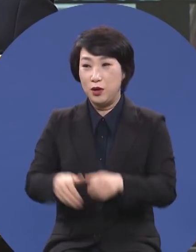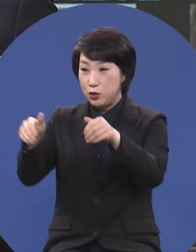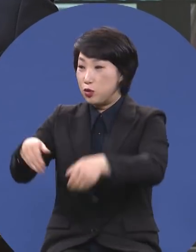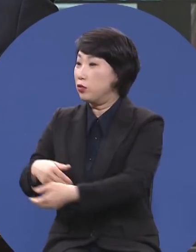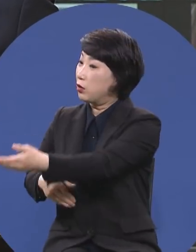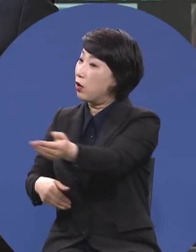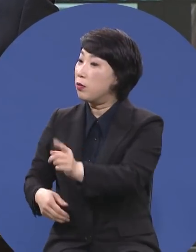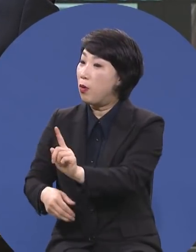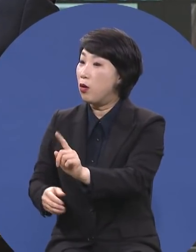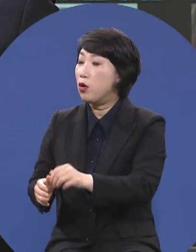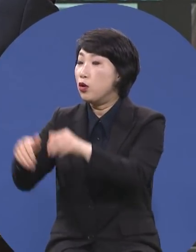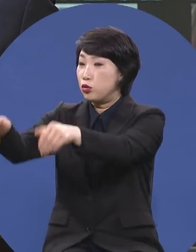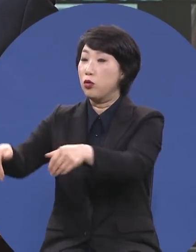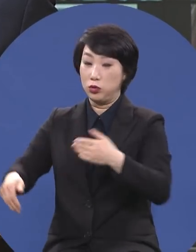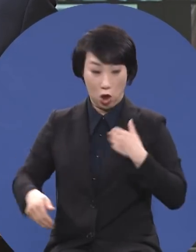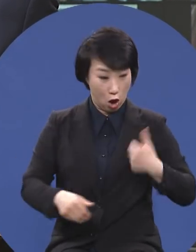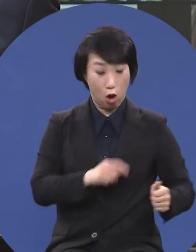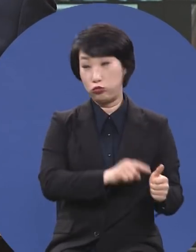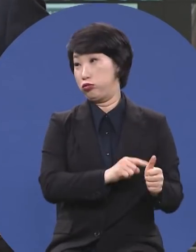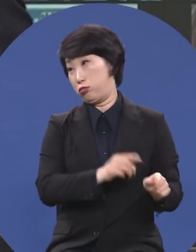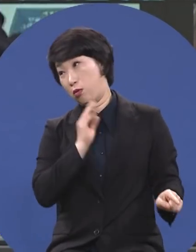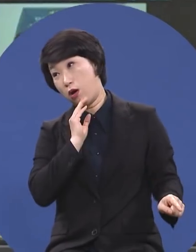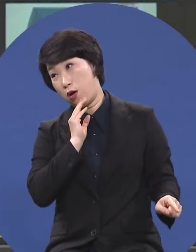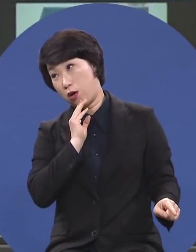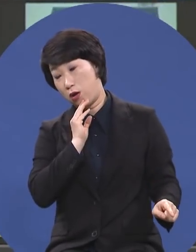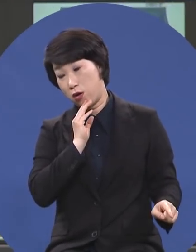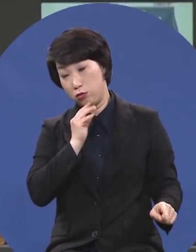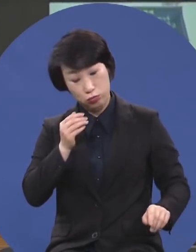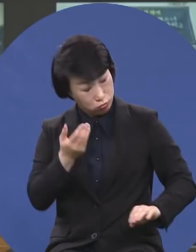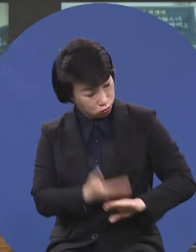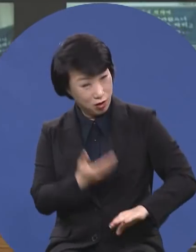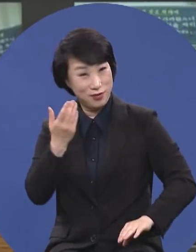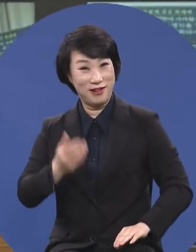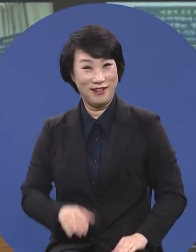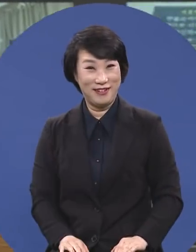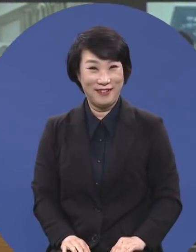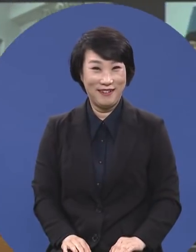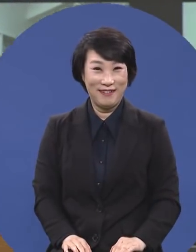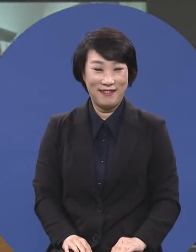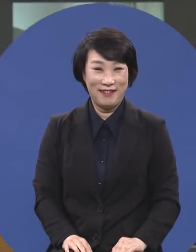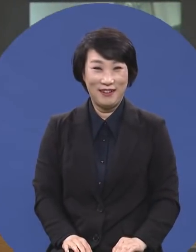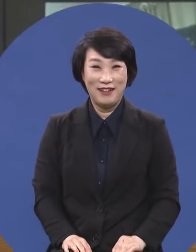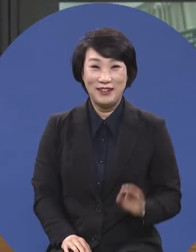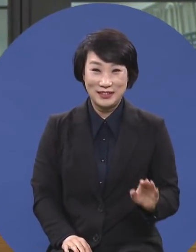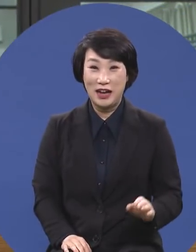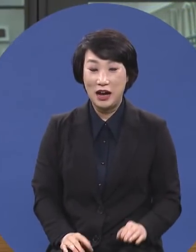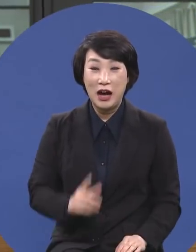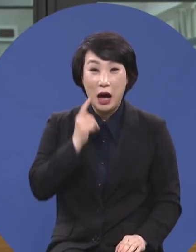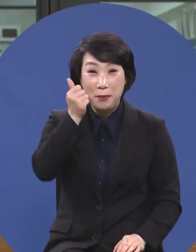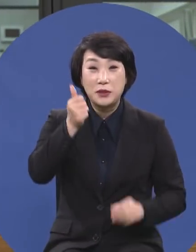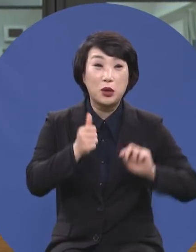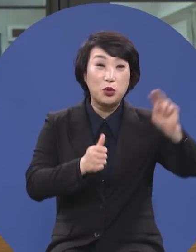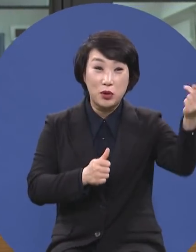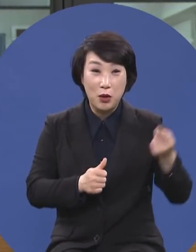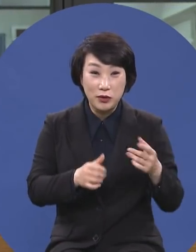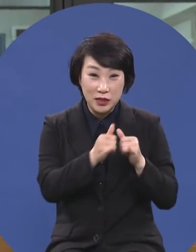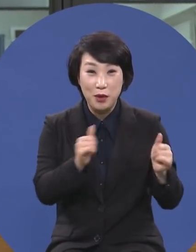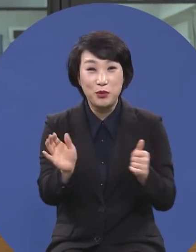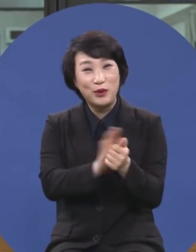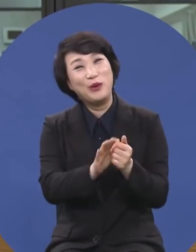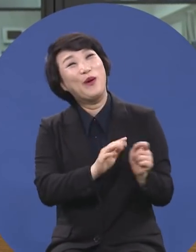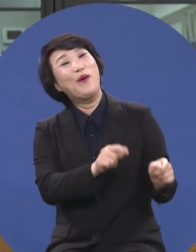종은 너들은 종이고 내 자식은 자식이야. 예, 아버지께 돌아오는 자의